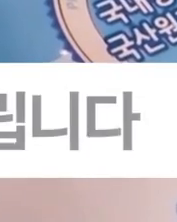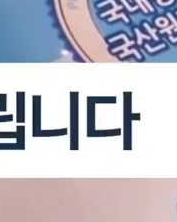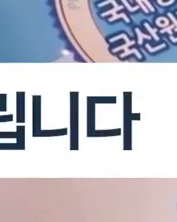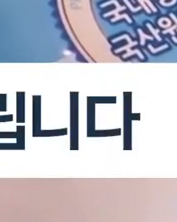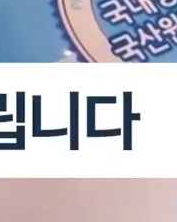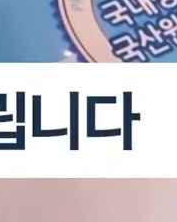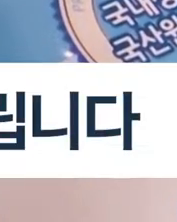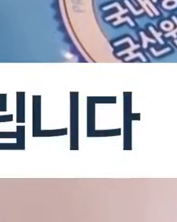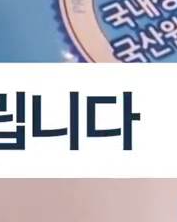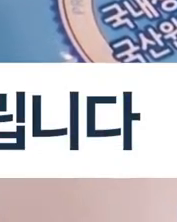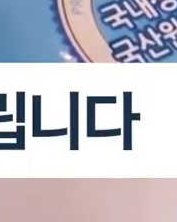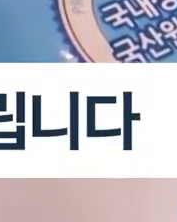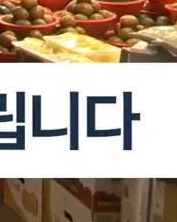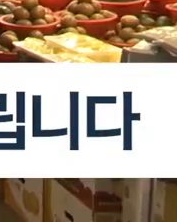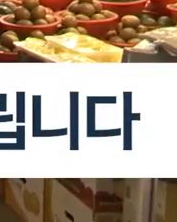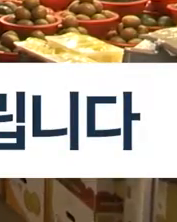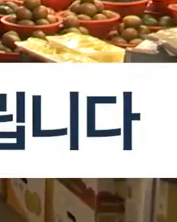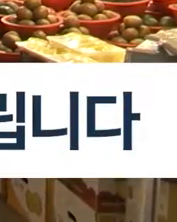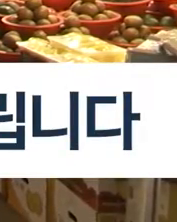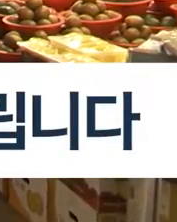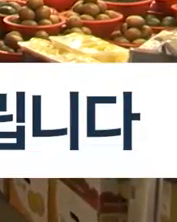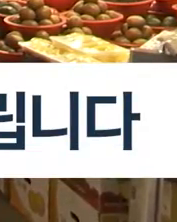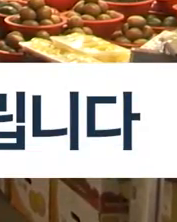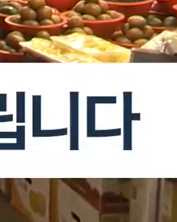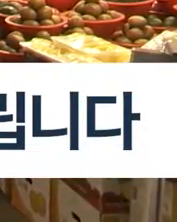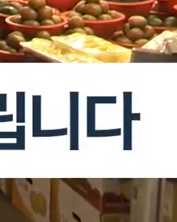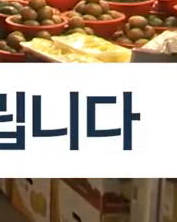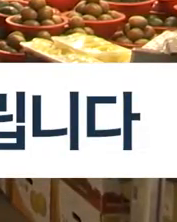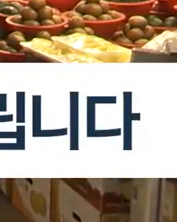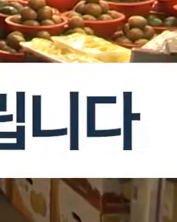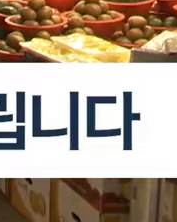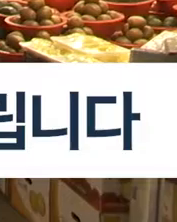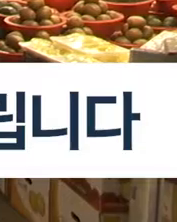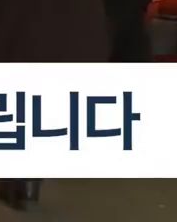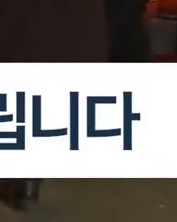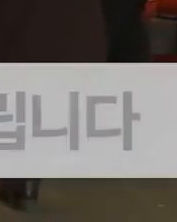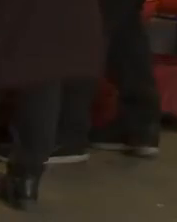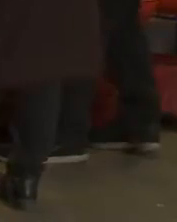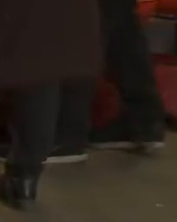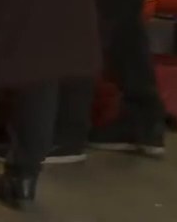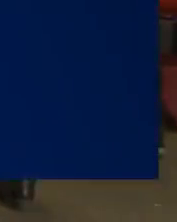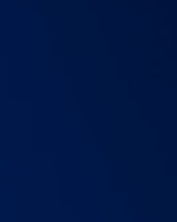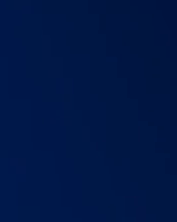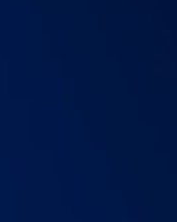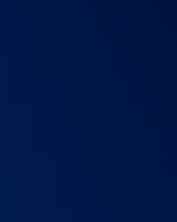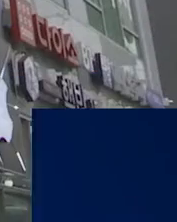제티 치료자의 불편을 해소하기 위해 일반 관리 군에 대한 재택 치료 방법을 안내해드립니다